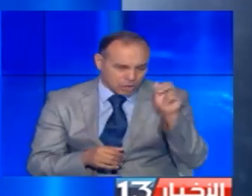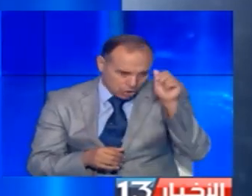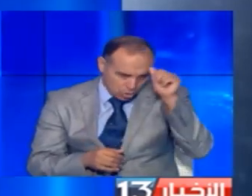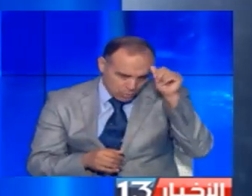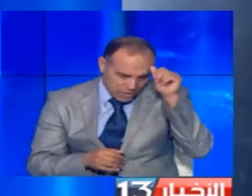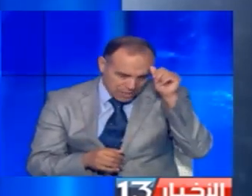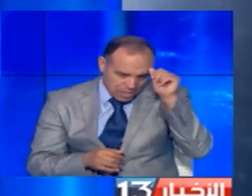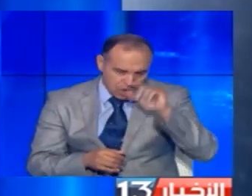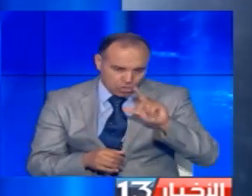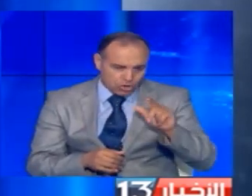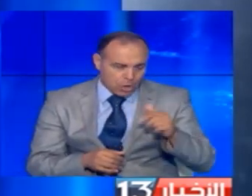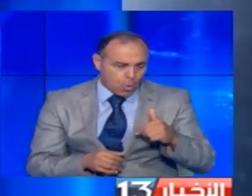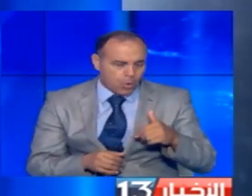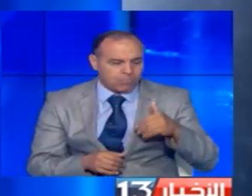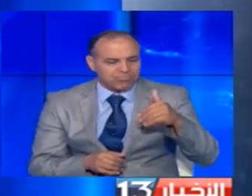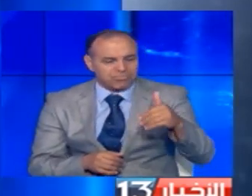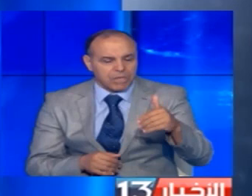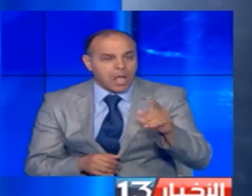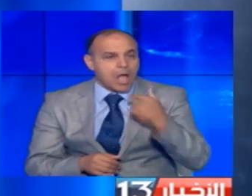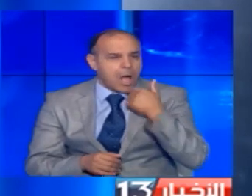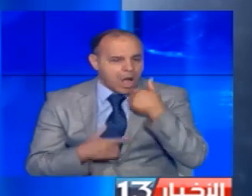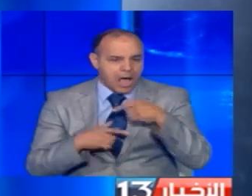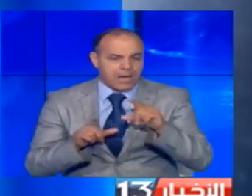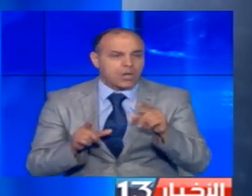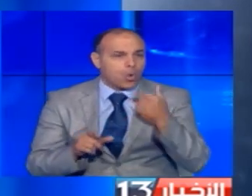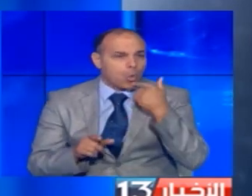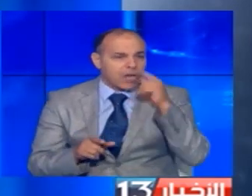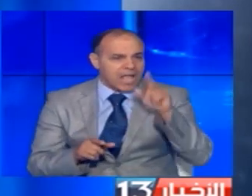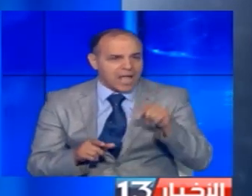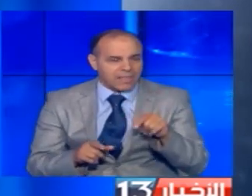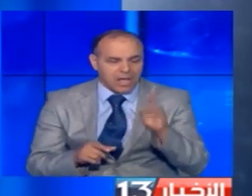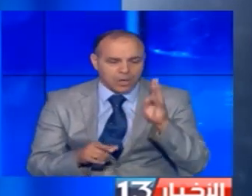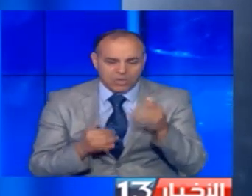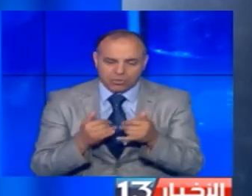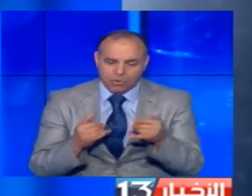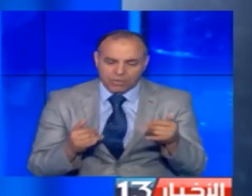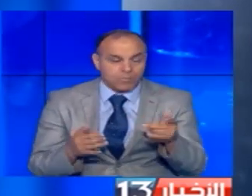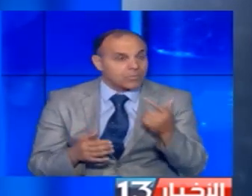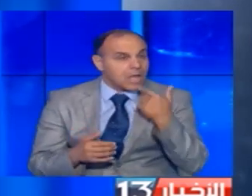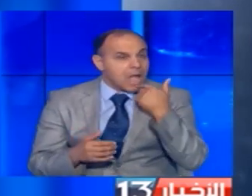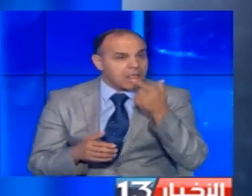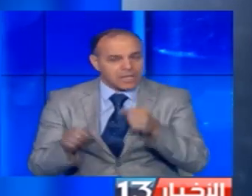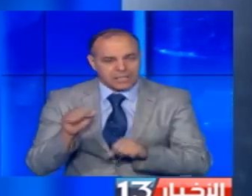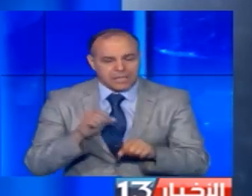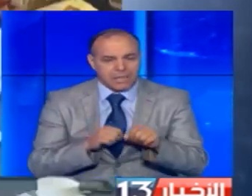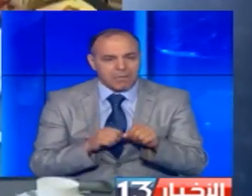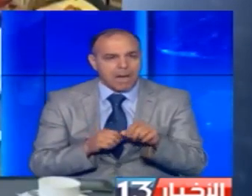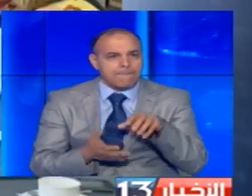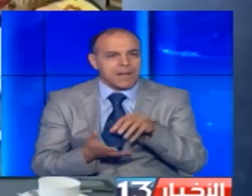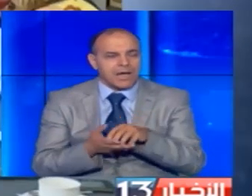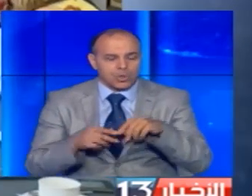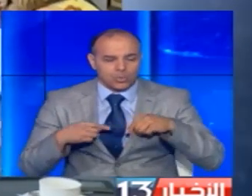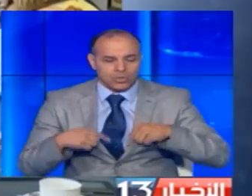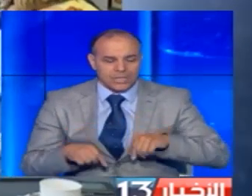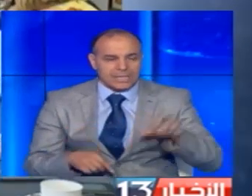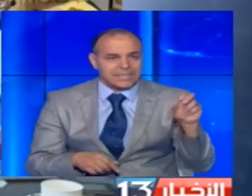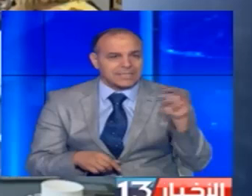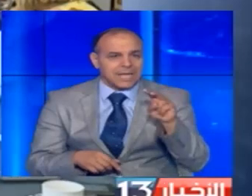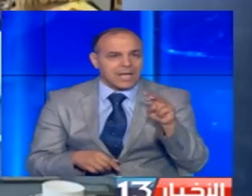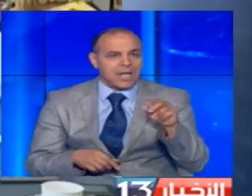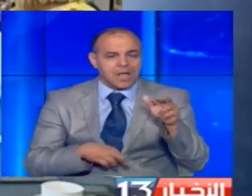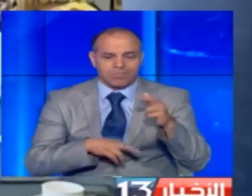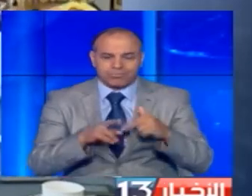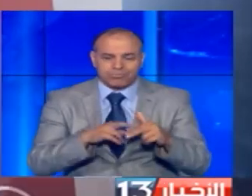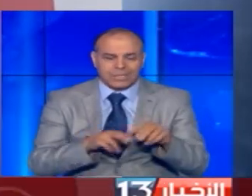الى نهايه شهر اوت المقبل ثم الاعلان عن ذلك اليوم خلال ندوه صحفيه انتظمت بمقر وزاره السياحه وارجعت